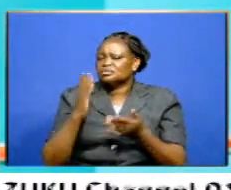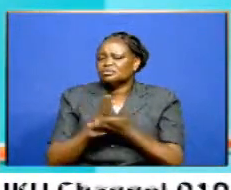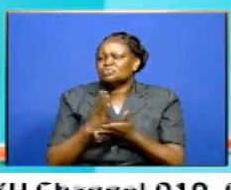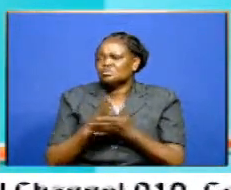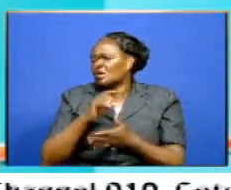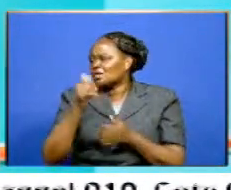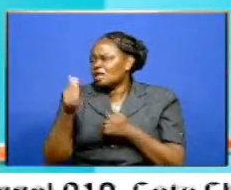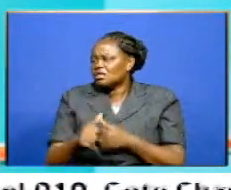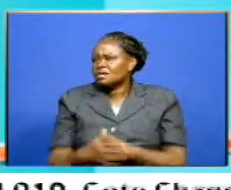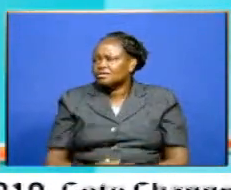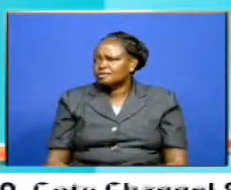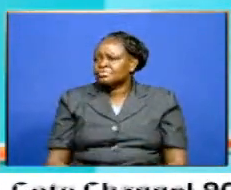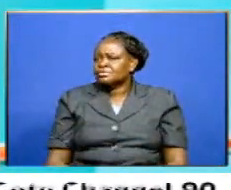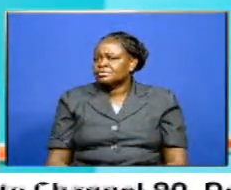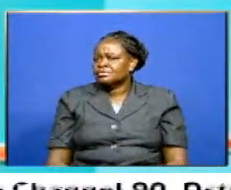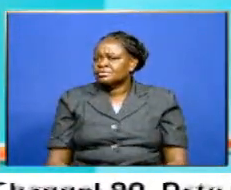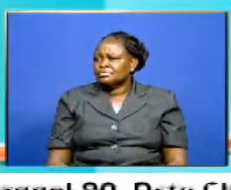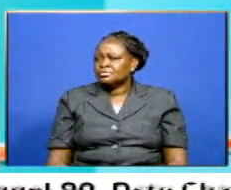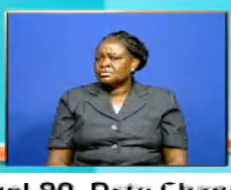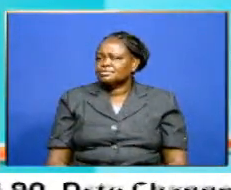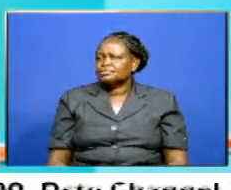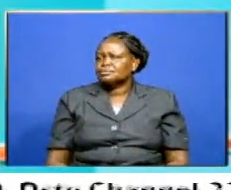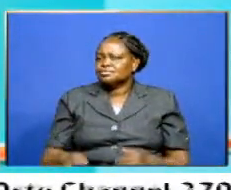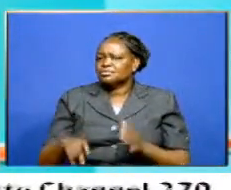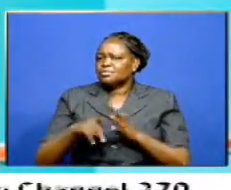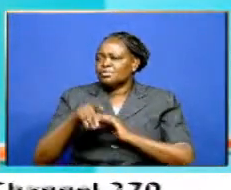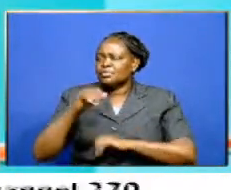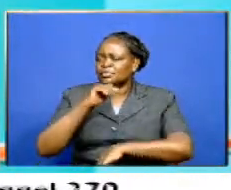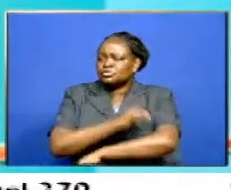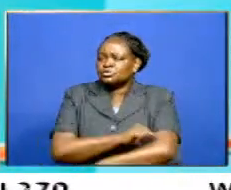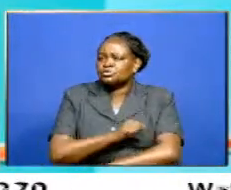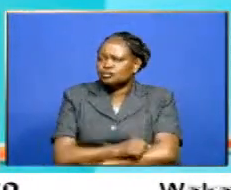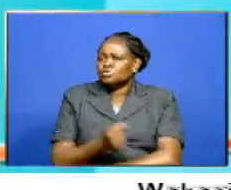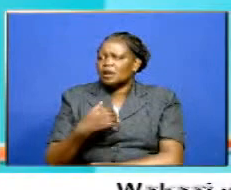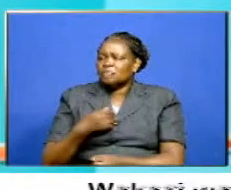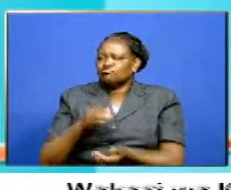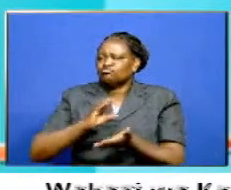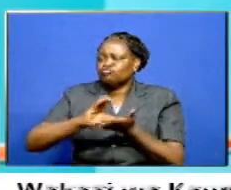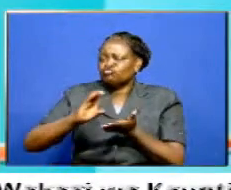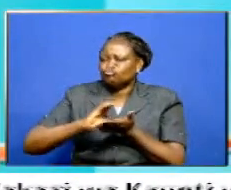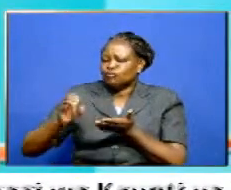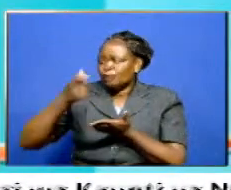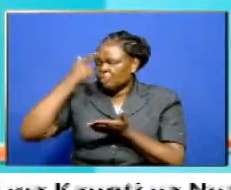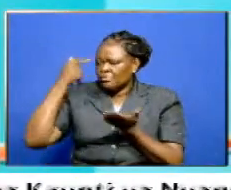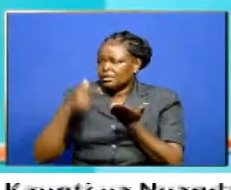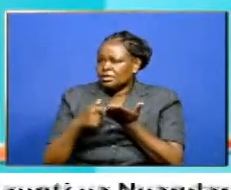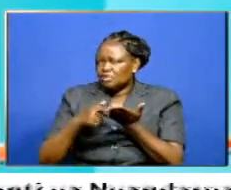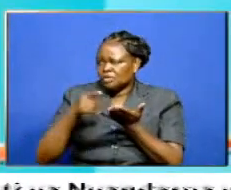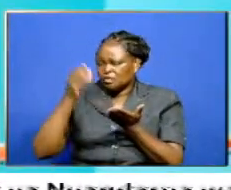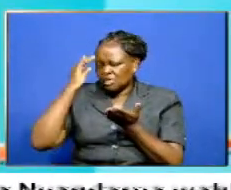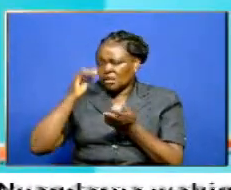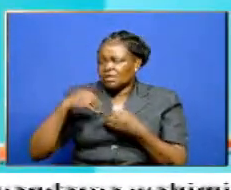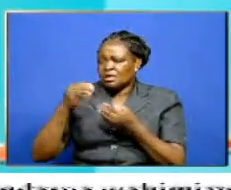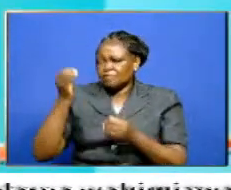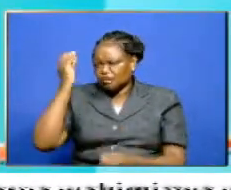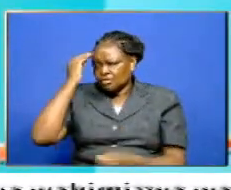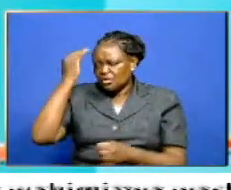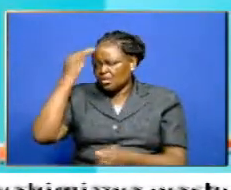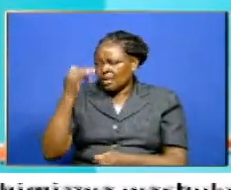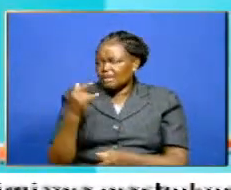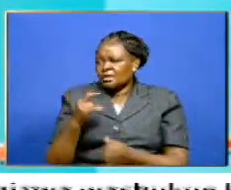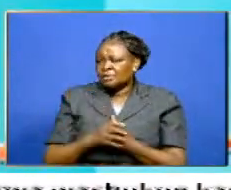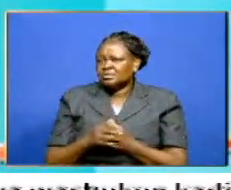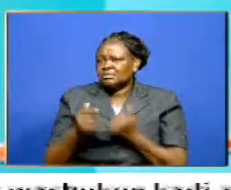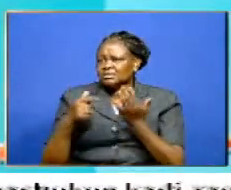anuai vimekuwa vikipokea mgao kwa sababu ya the technical knowledge ambayo wanapewa wanafunzi, kwa sababu wanasema technical knowledge inaweza